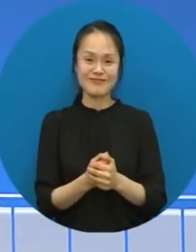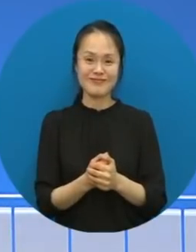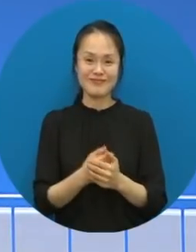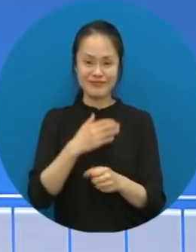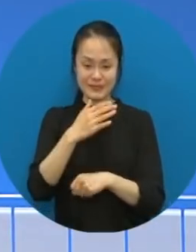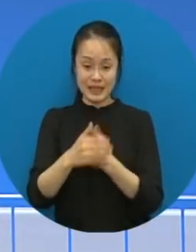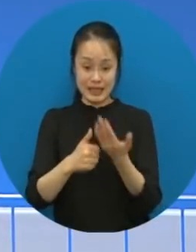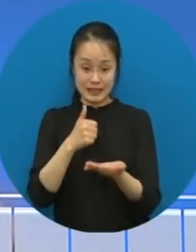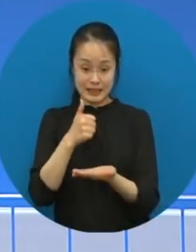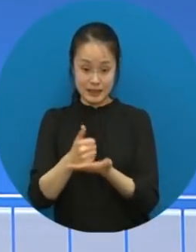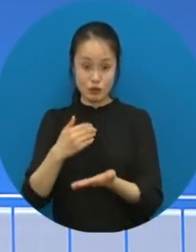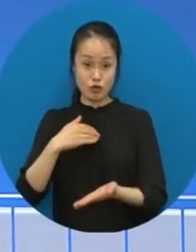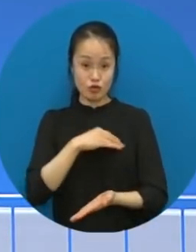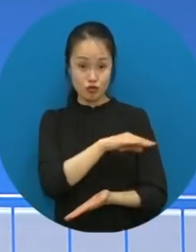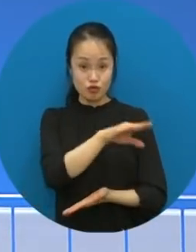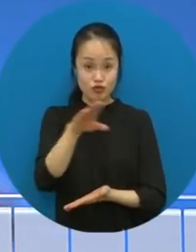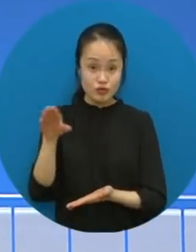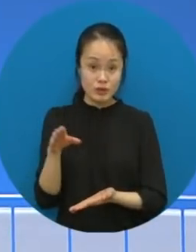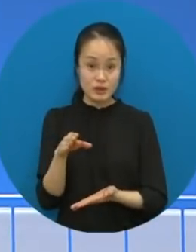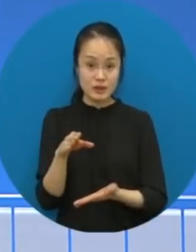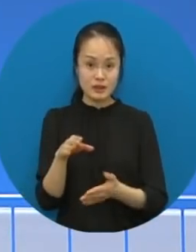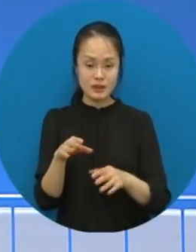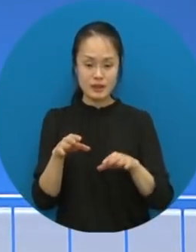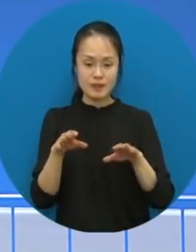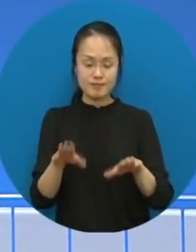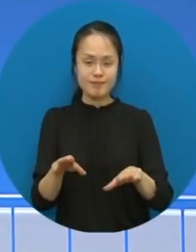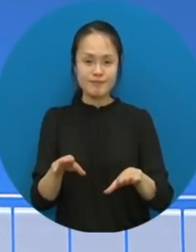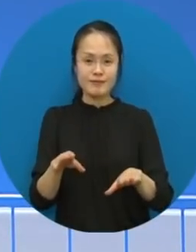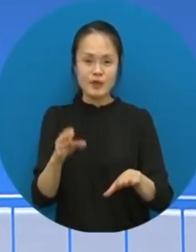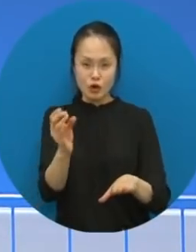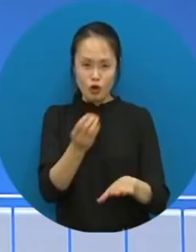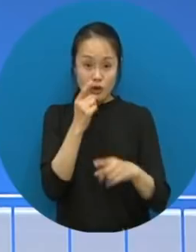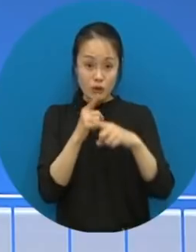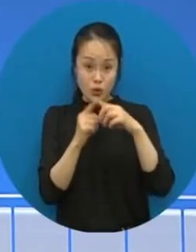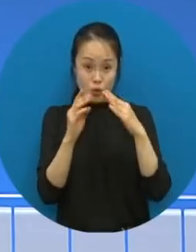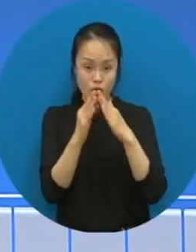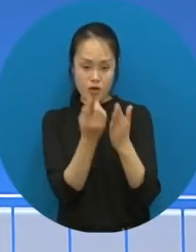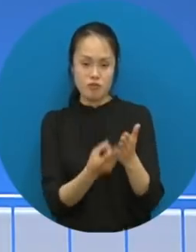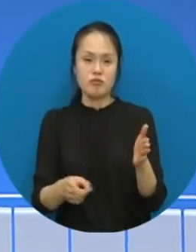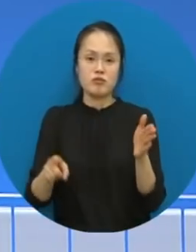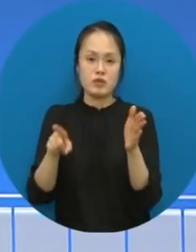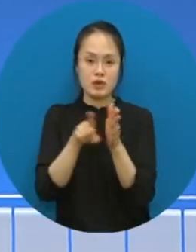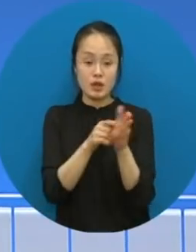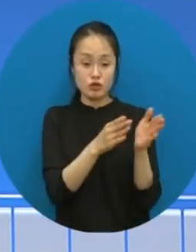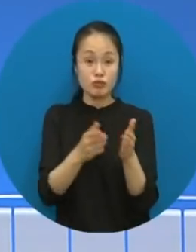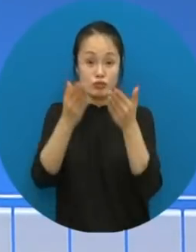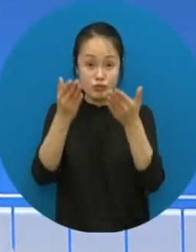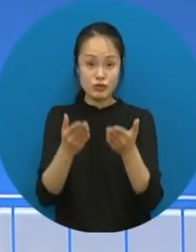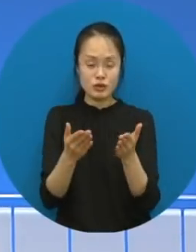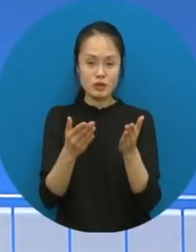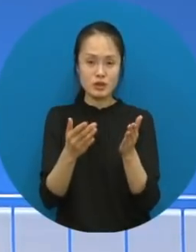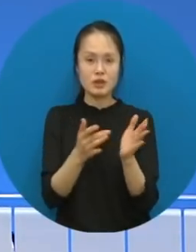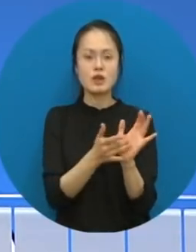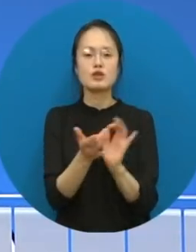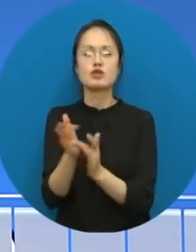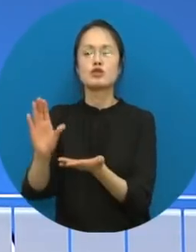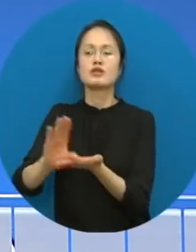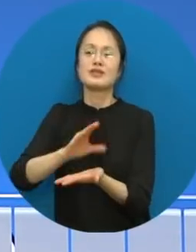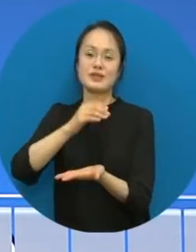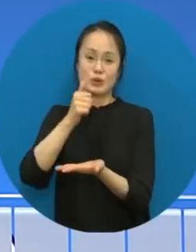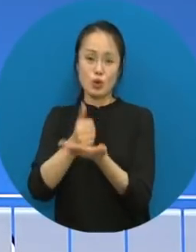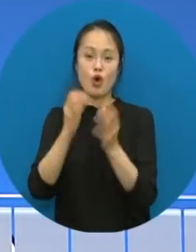하나님께서 우리를 이 거룩한 교회를 위하여 준비하신 어린 양 예수 그리스도.